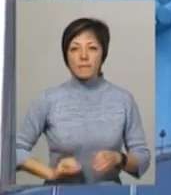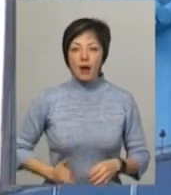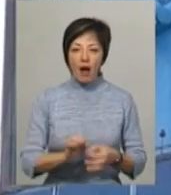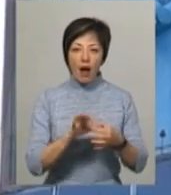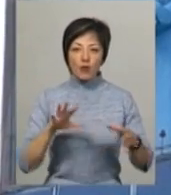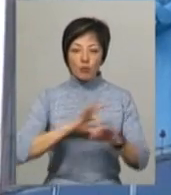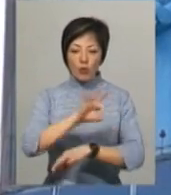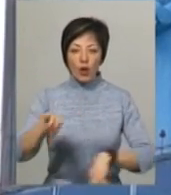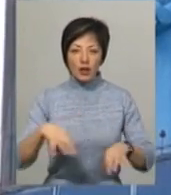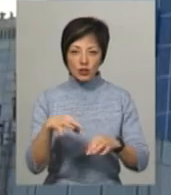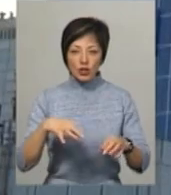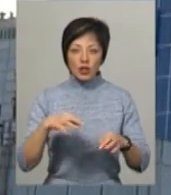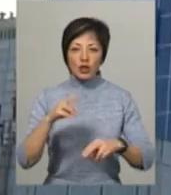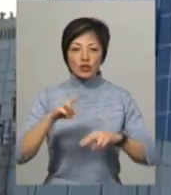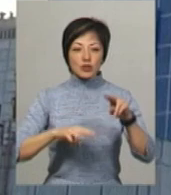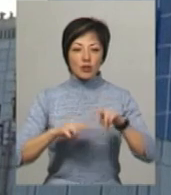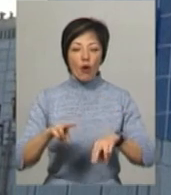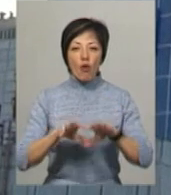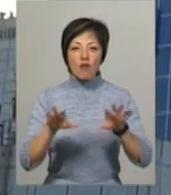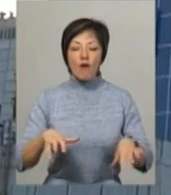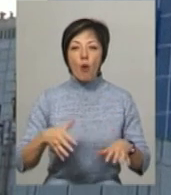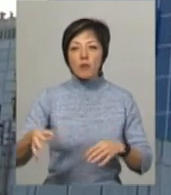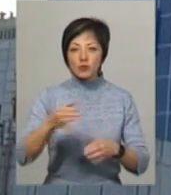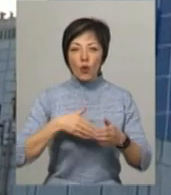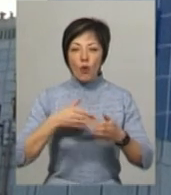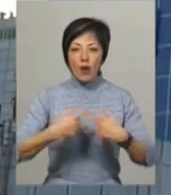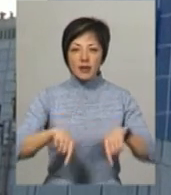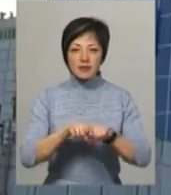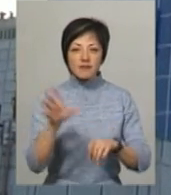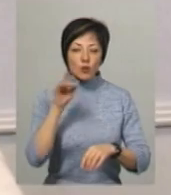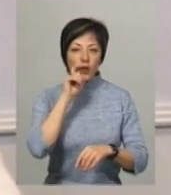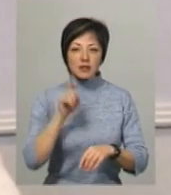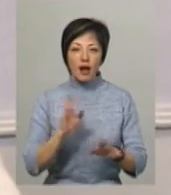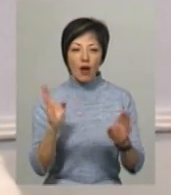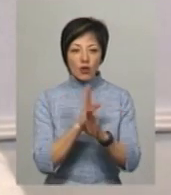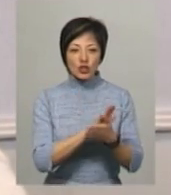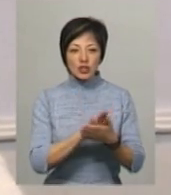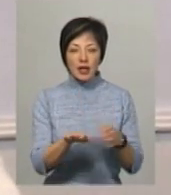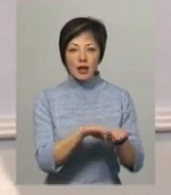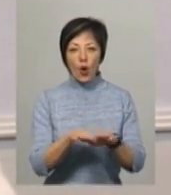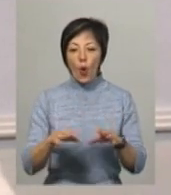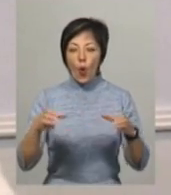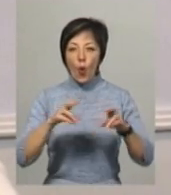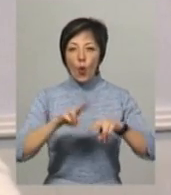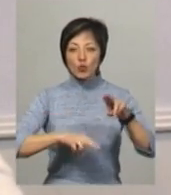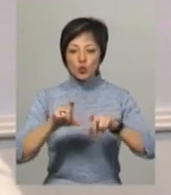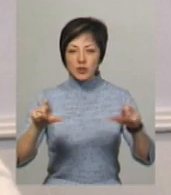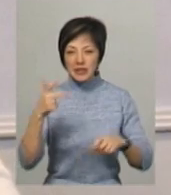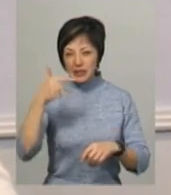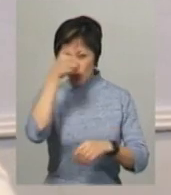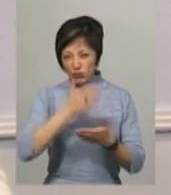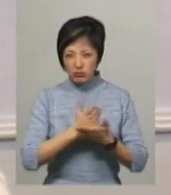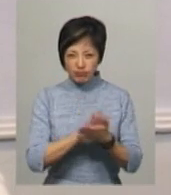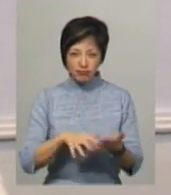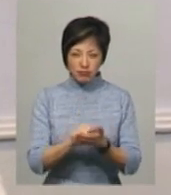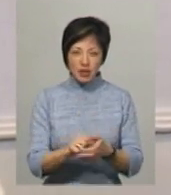«Атомпроект Інженіринг». Наталя Геронова, голова обласної організації «Всеукраїнська екологічна ліга», каже, конструкції за 30 років зазнали руйнувань, і це